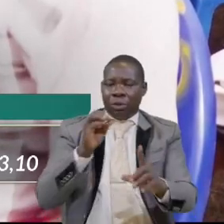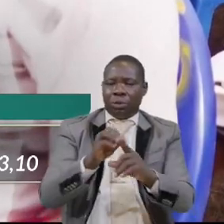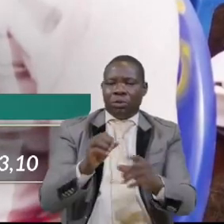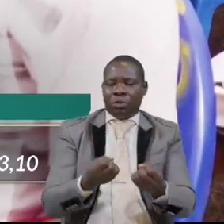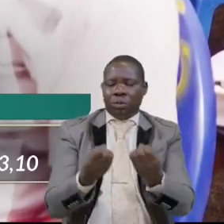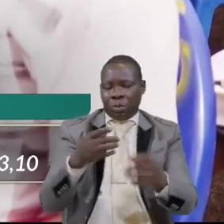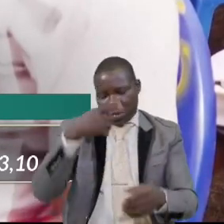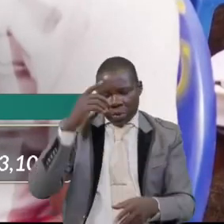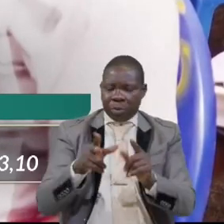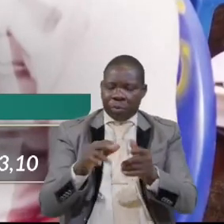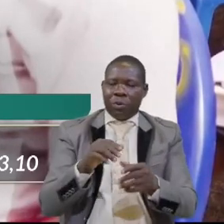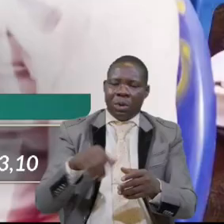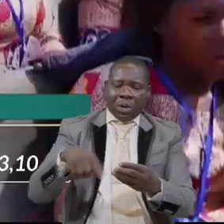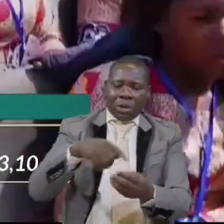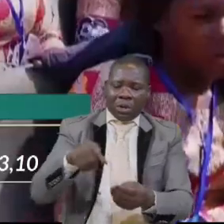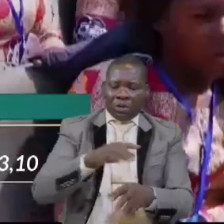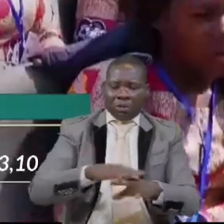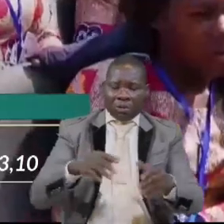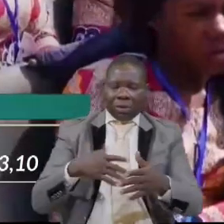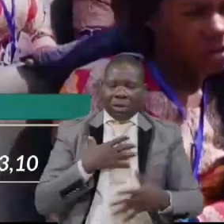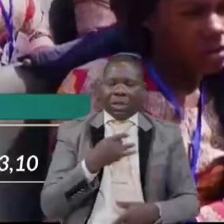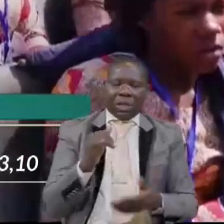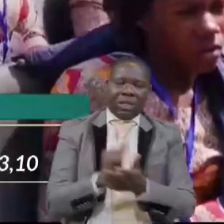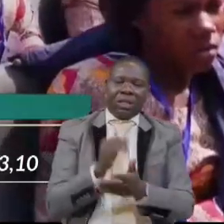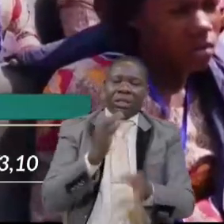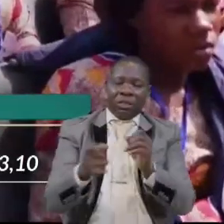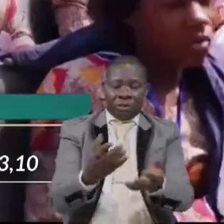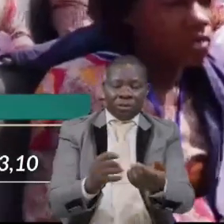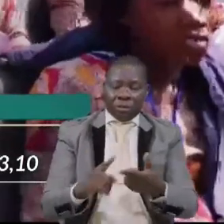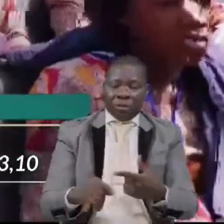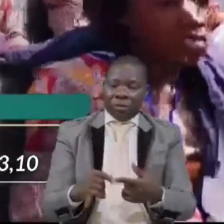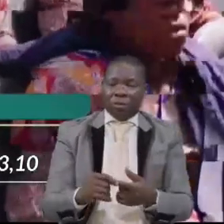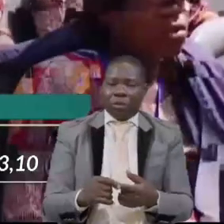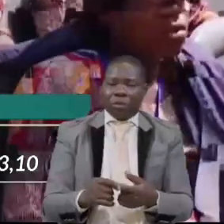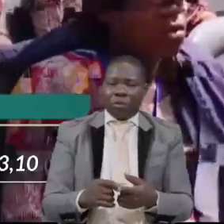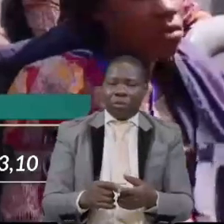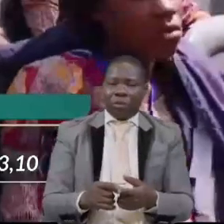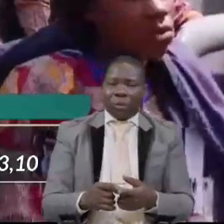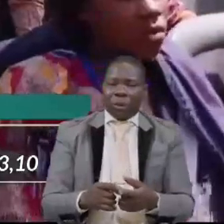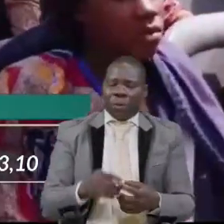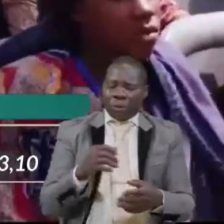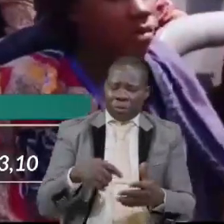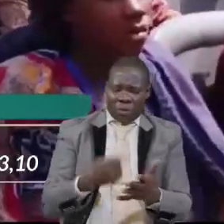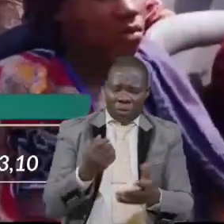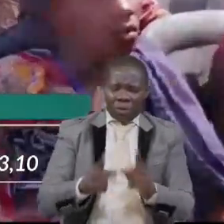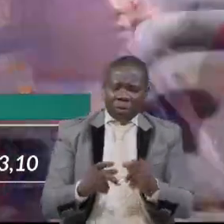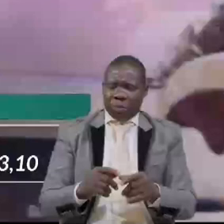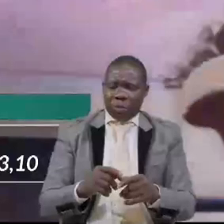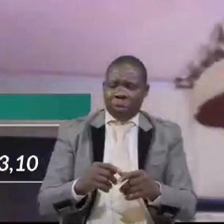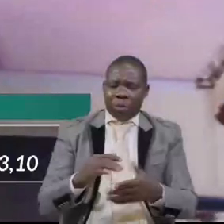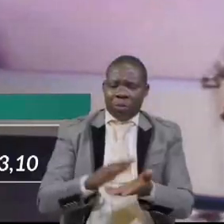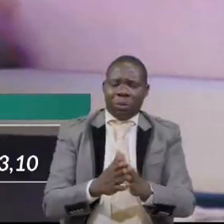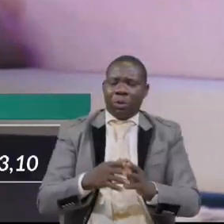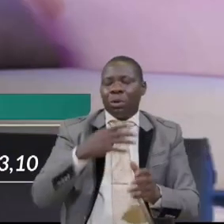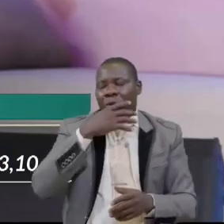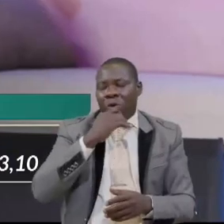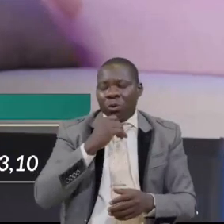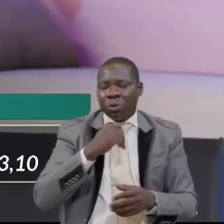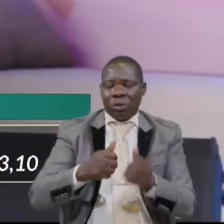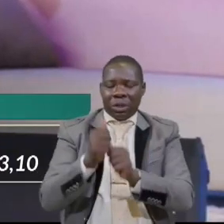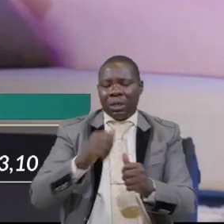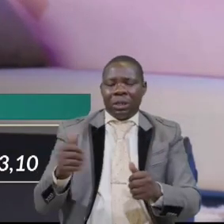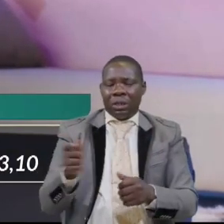ils n'aiment pas ça, hein. Et donc, c'est que les gens, oh, quand les gens prennent de l'âge, ils veulent mener une vie pour que